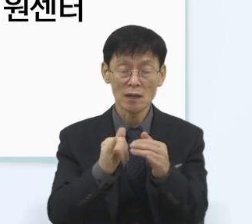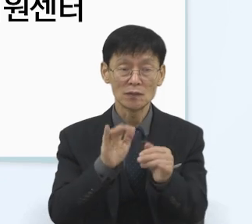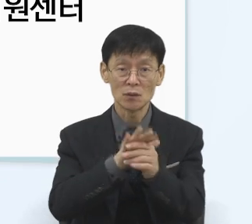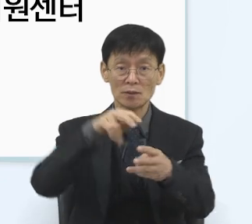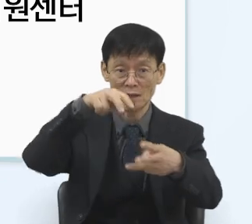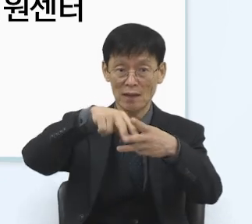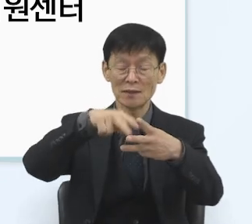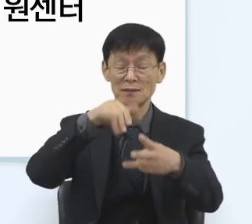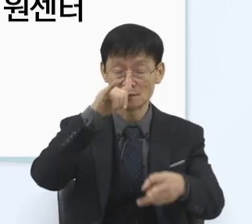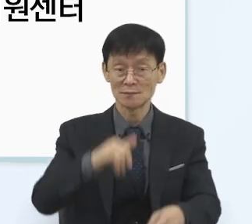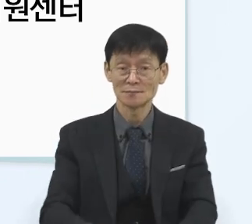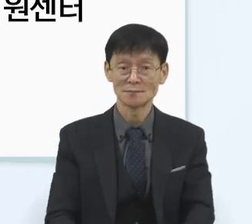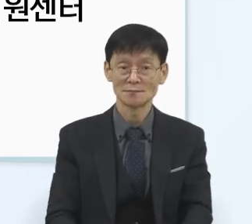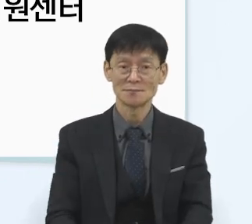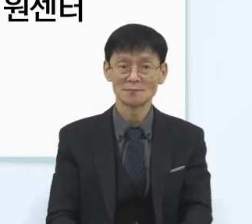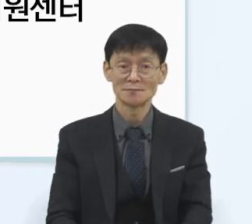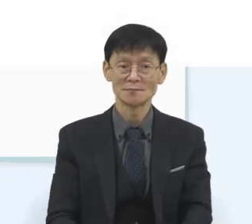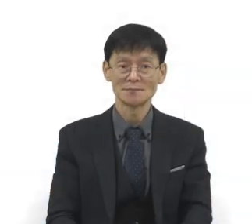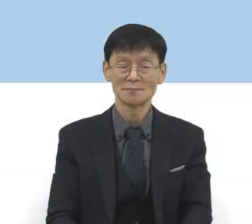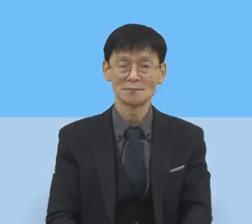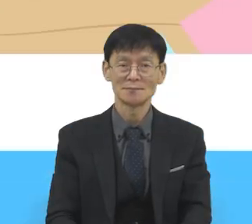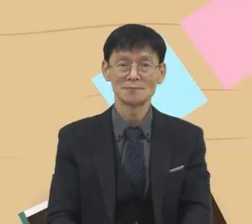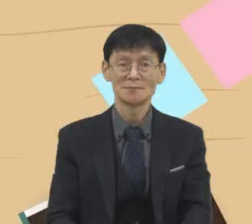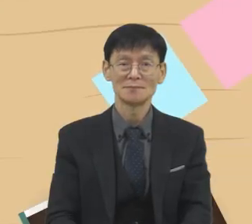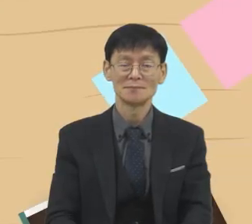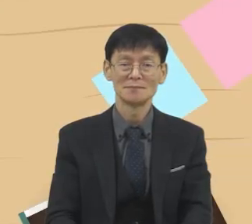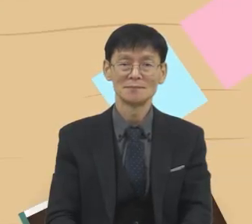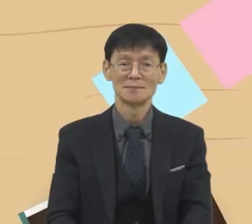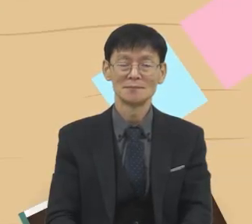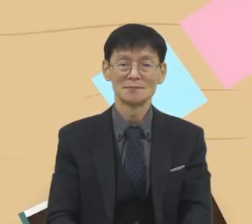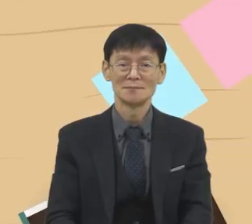근로자 지원센터가 있습니다.